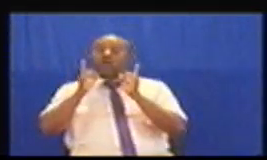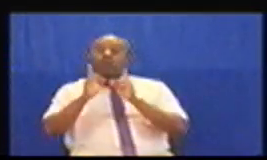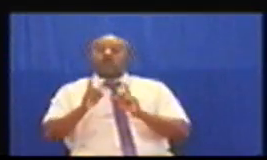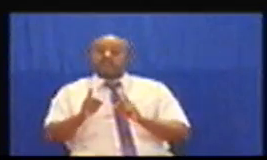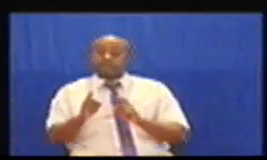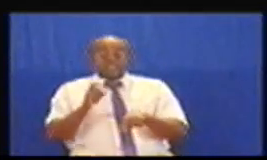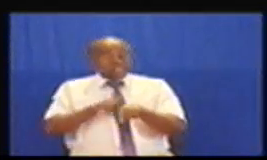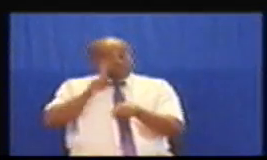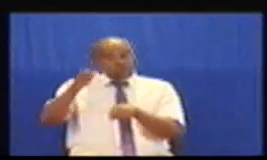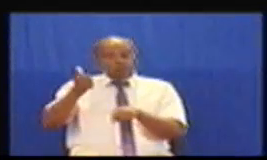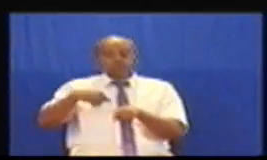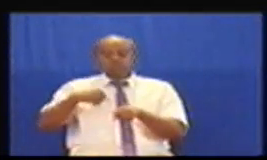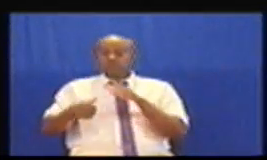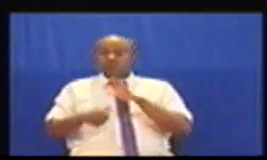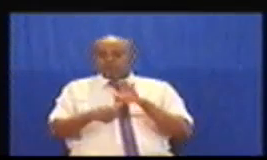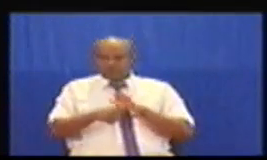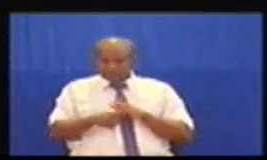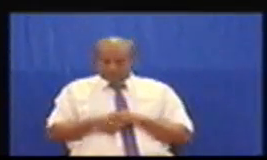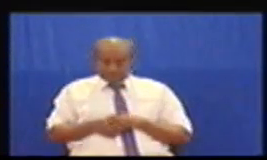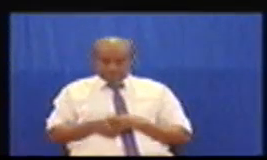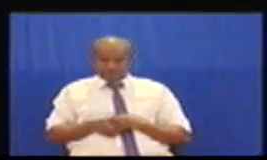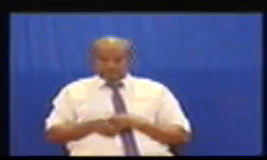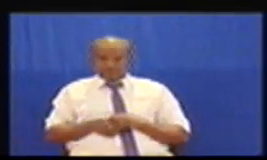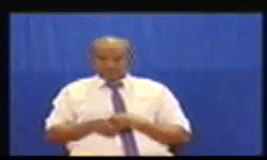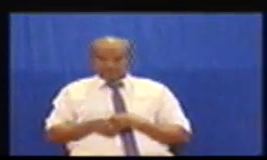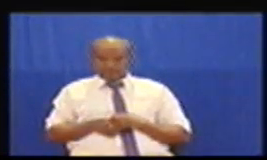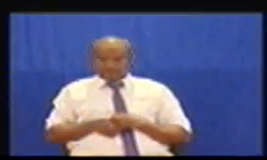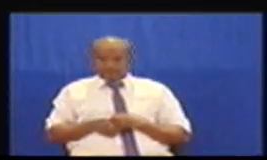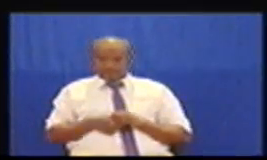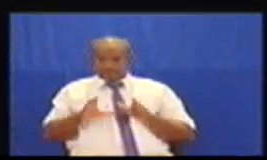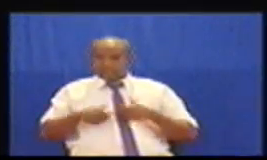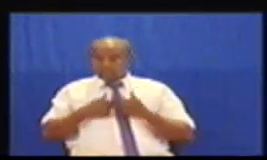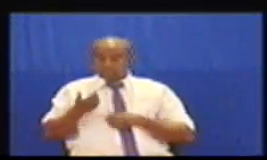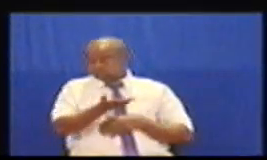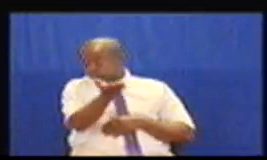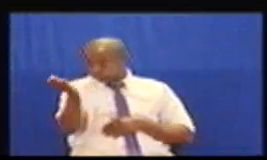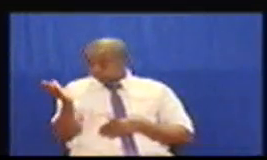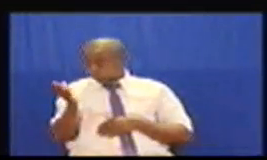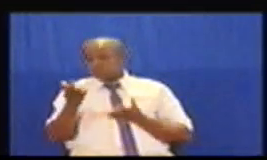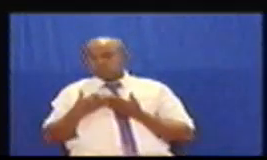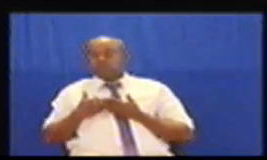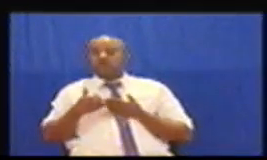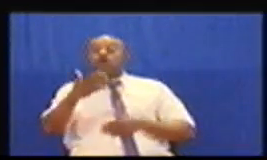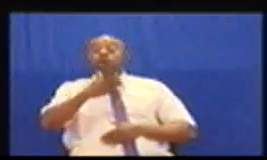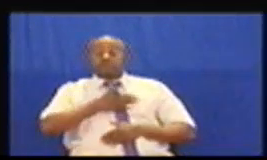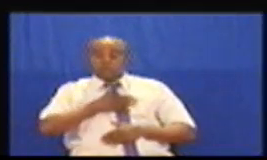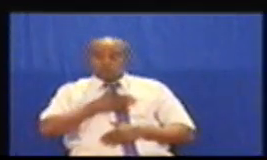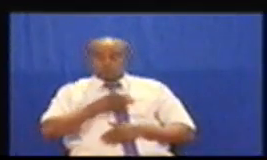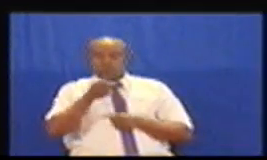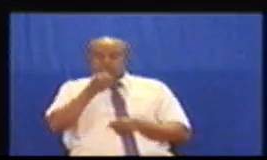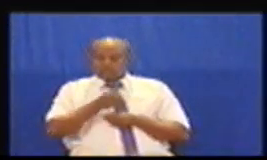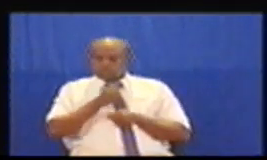bado mwanafunzi. Lakini kitu kikubwa zaidi ni kwamba hawa ni wenzangu ambao nimefanya nao